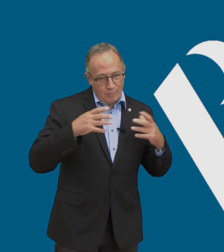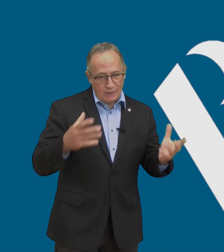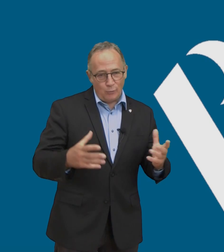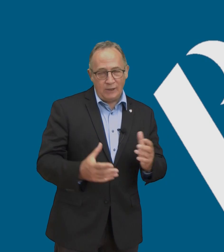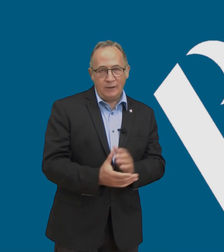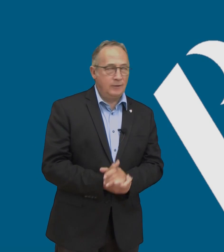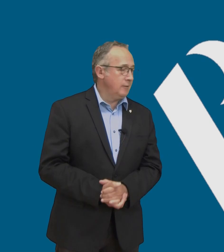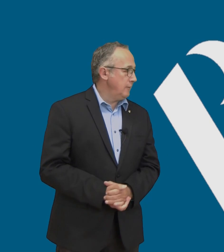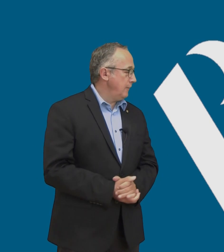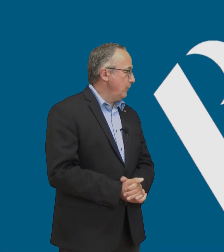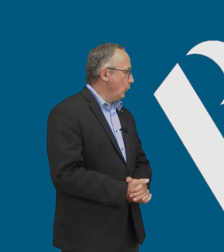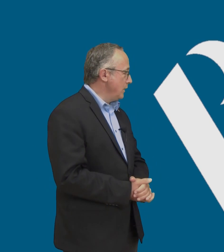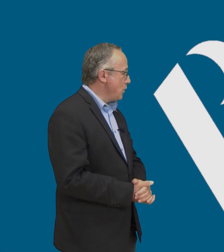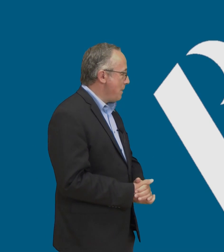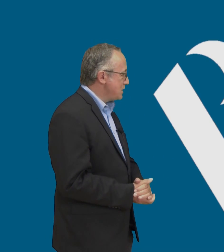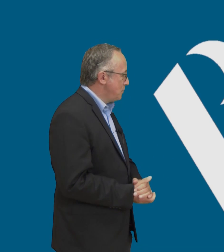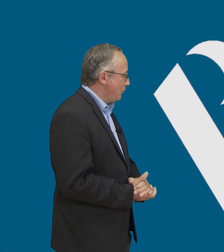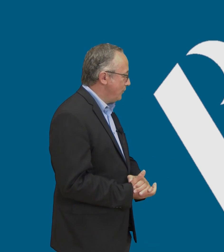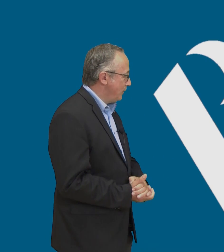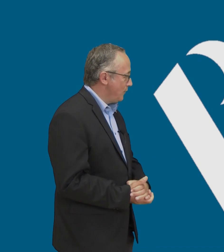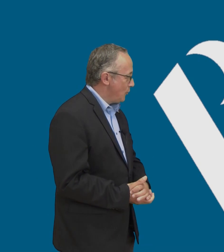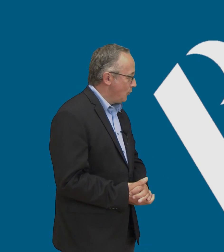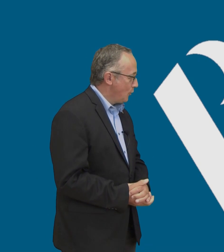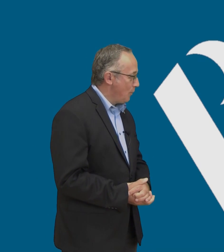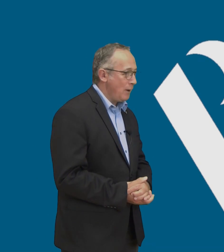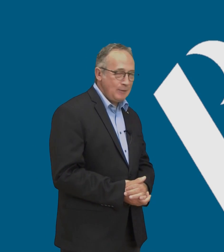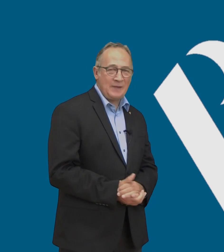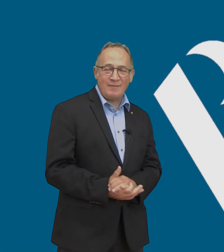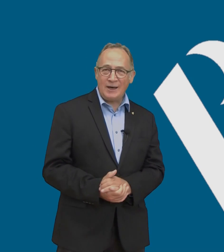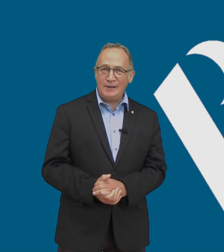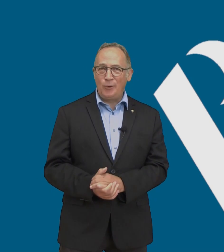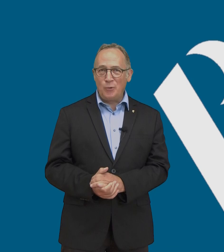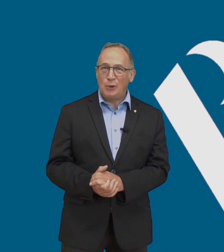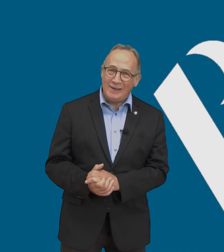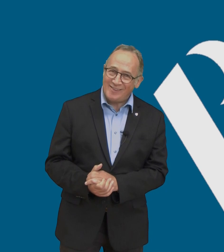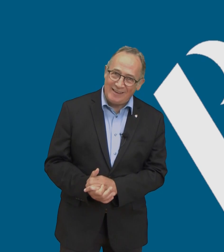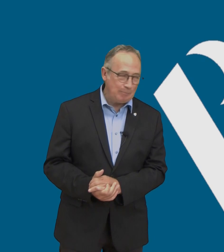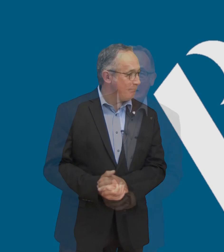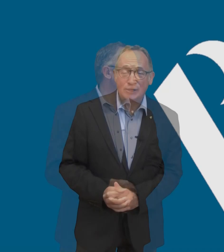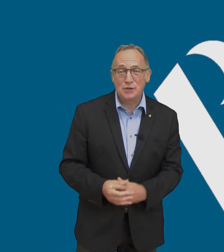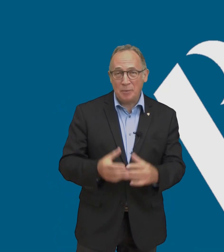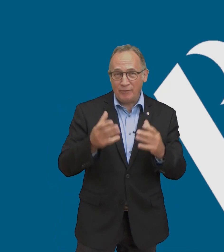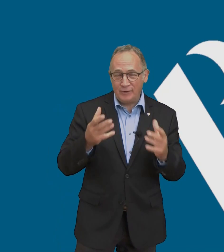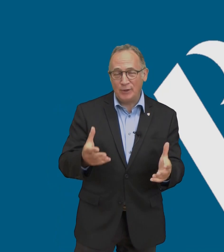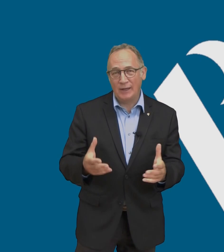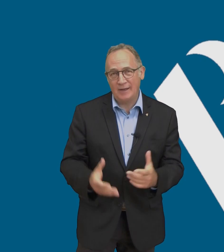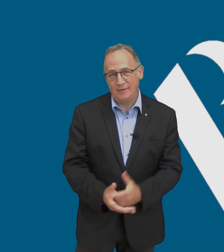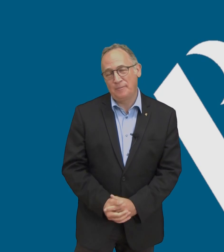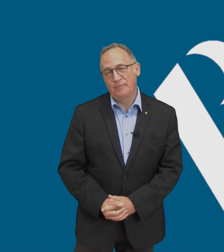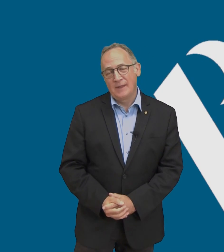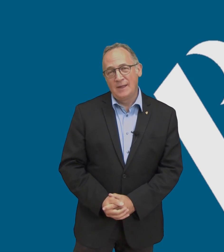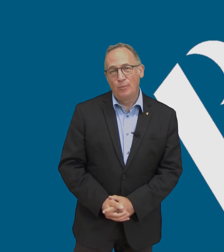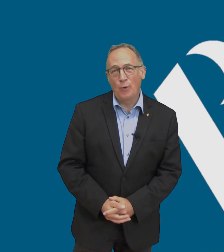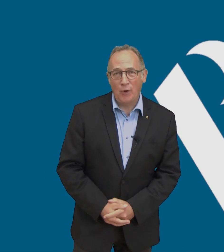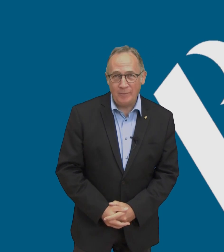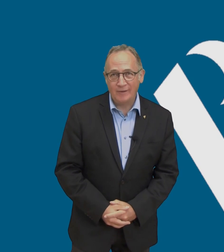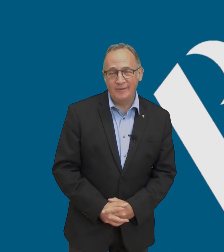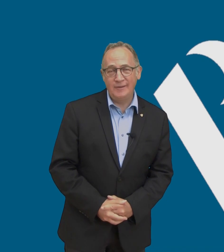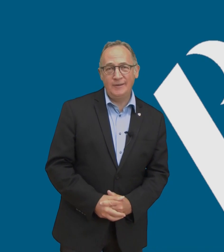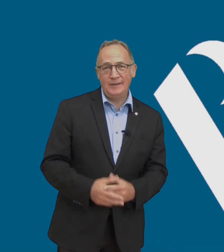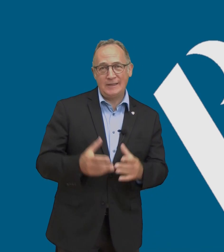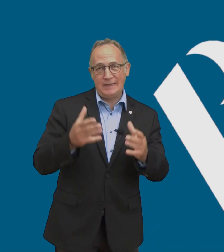on va établir nos lignes de match, puis on va reprendre le travail, là, on l'a laissé. Je profite de l'occasion